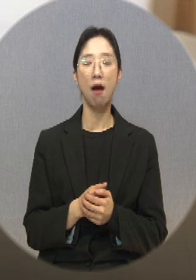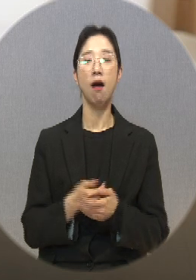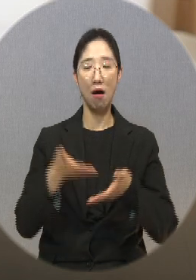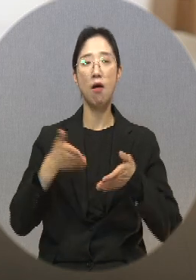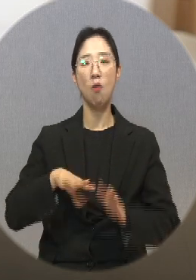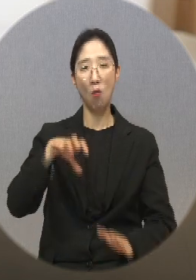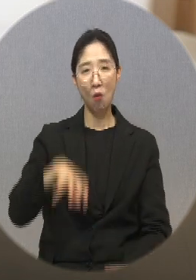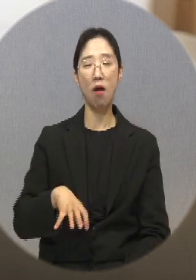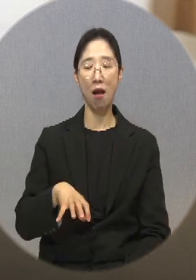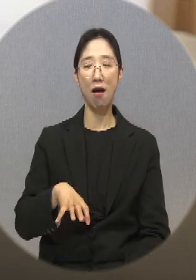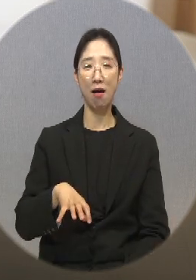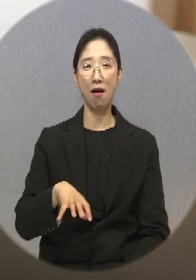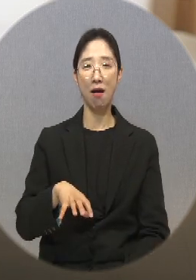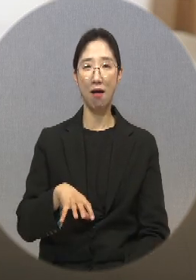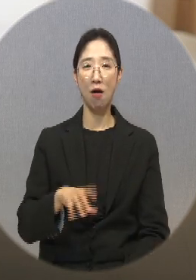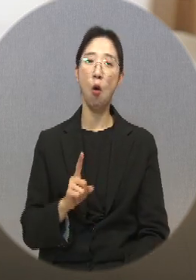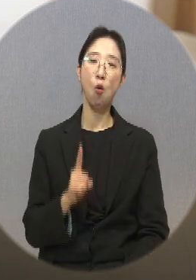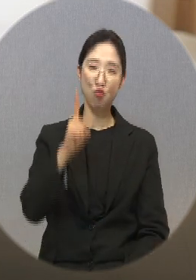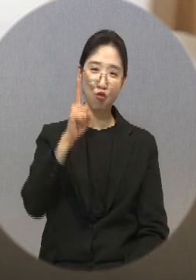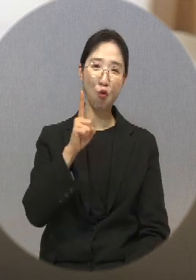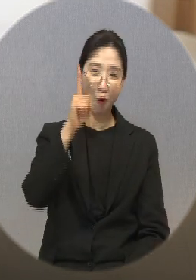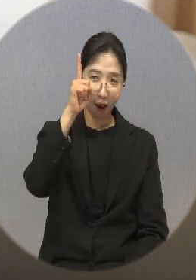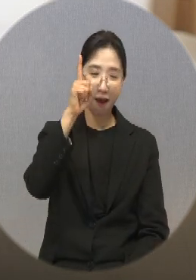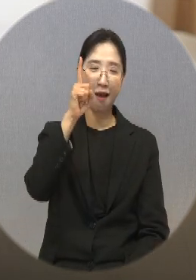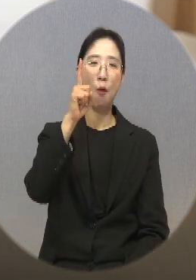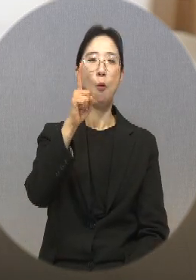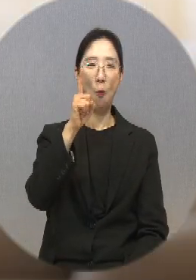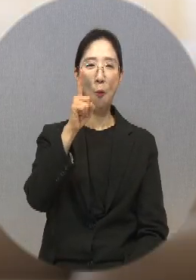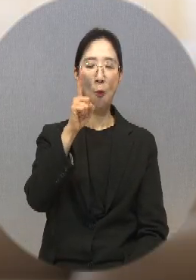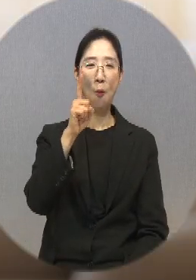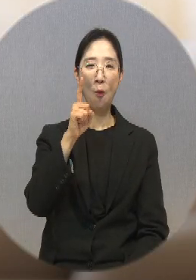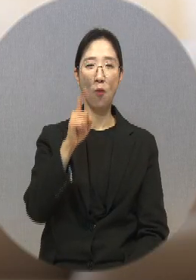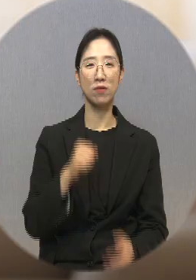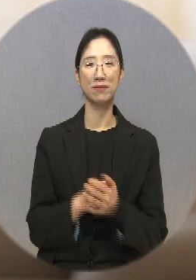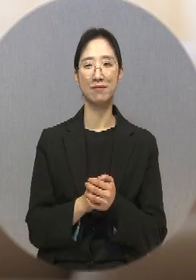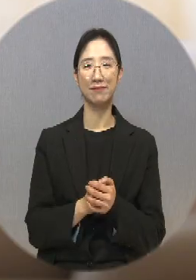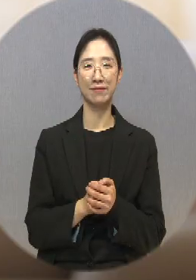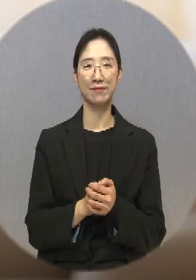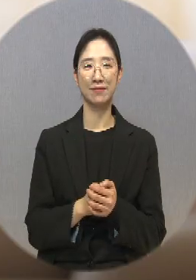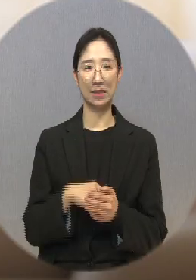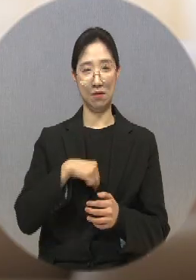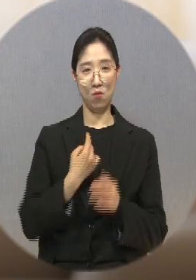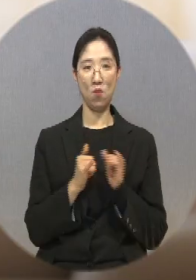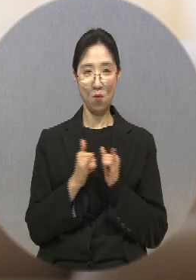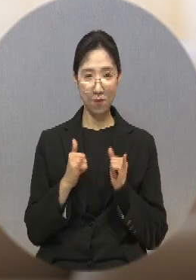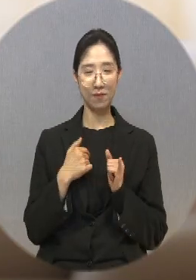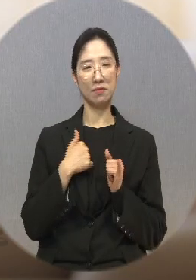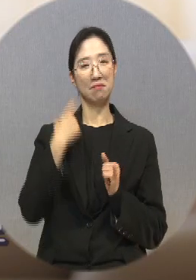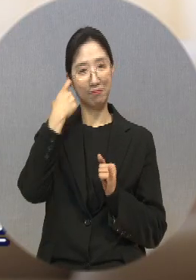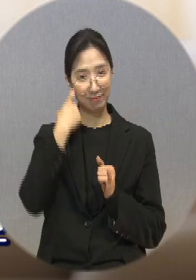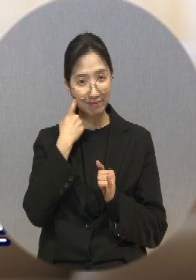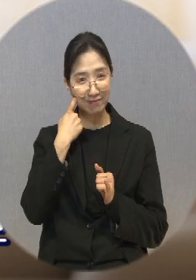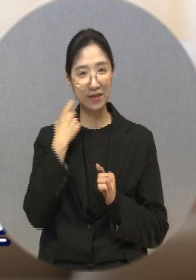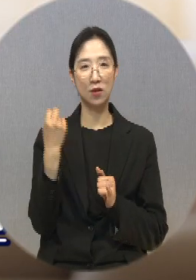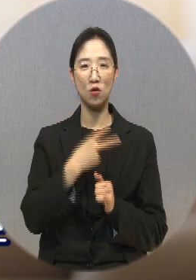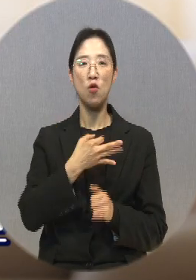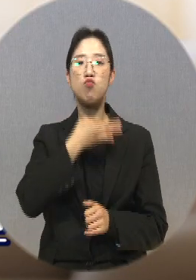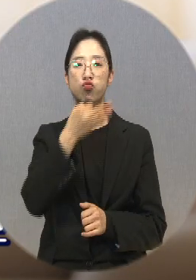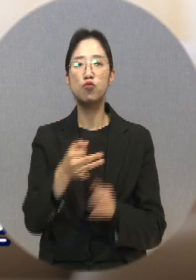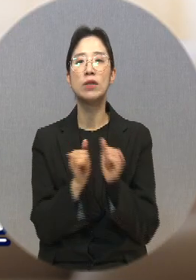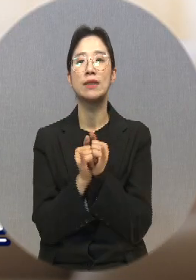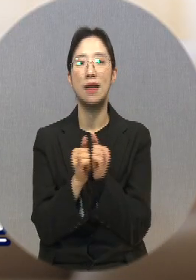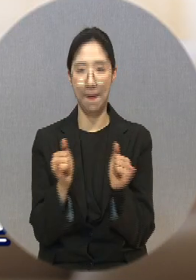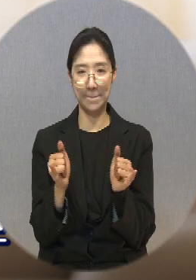고향이 조금 꼭대기네 뭐 윗동네네 당사자인 북향민도 느끼겠지만